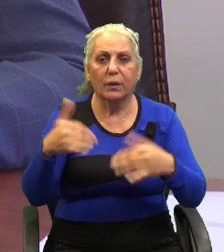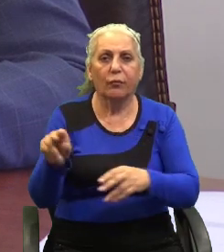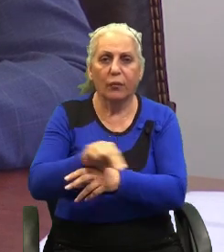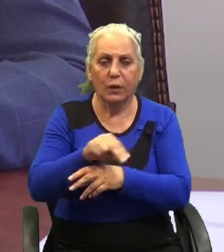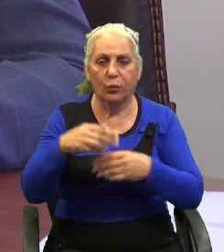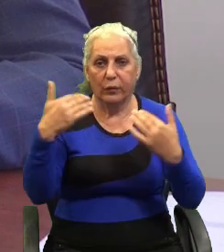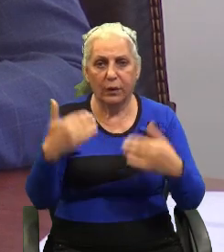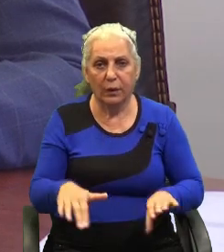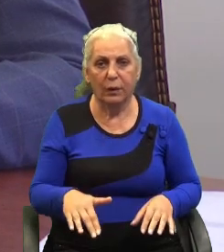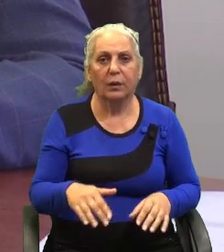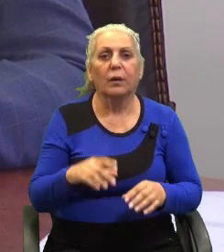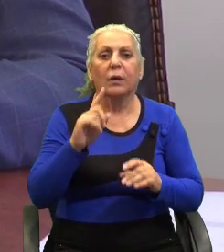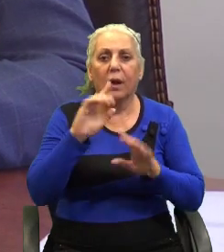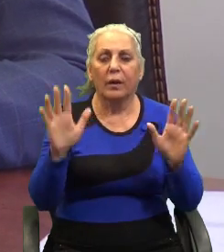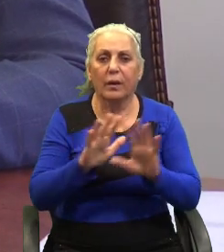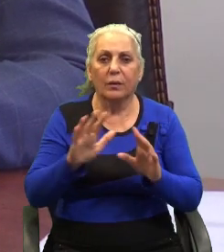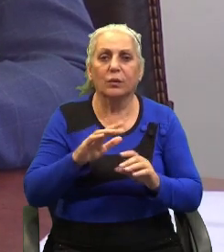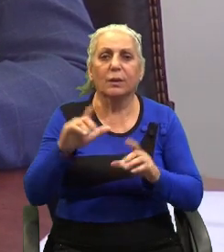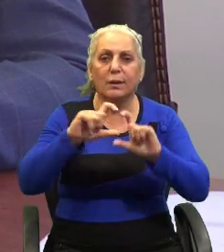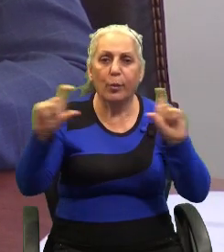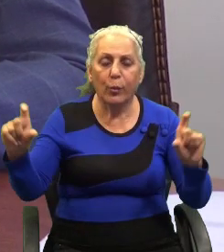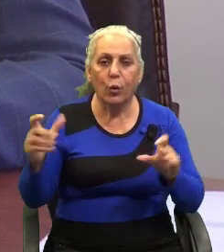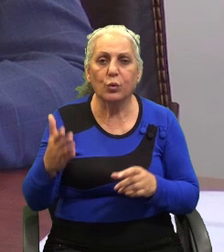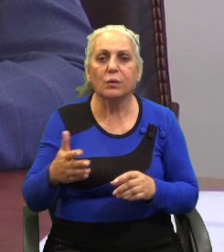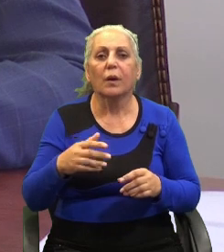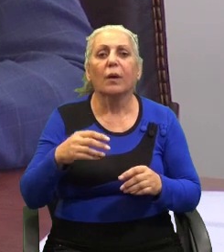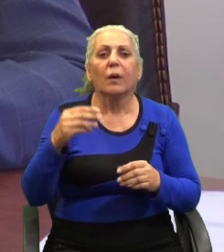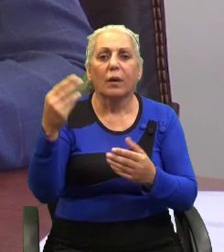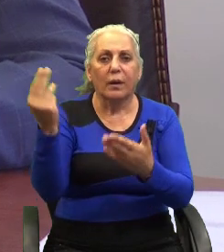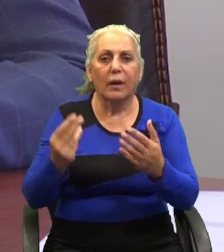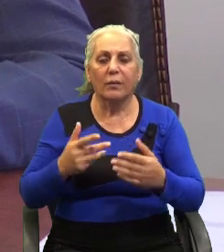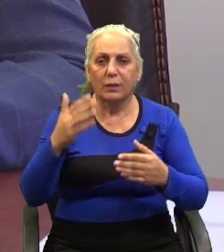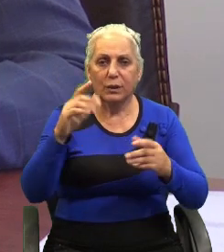ենք երաշտական դպրոցը, գեղարվեստի դպրոցը,